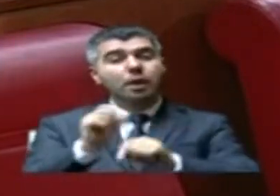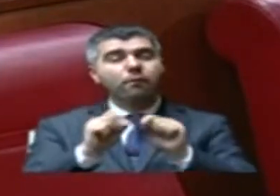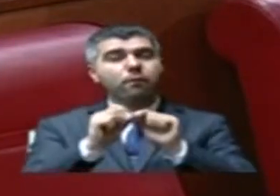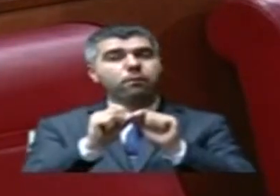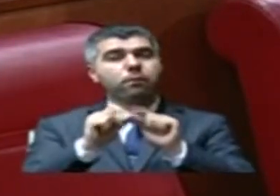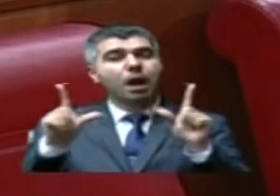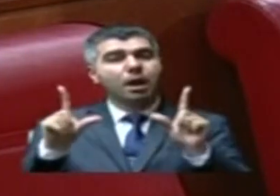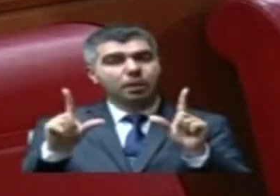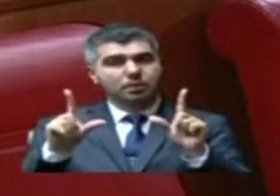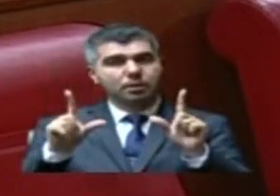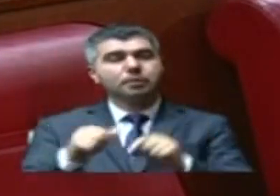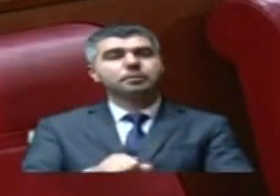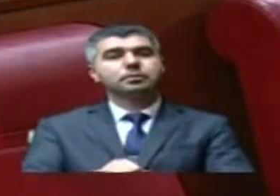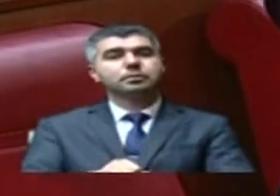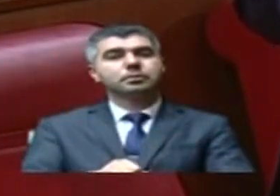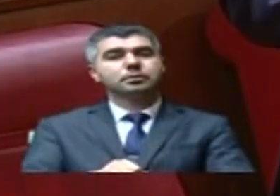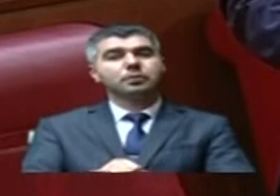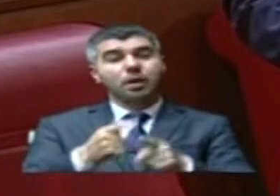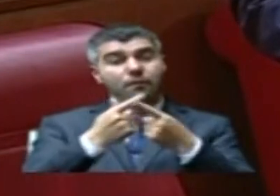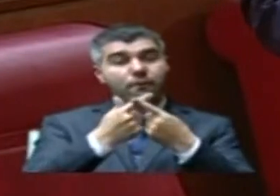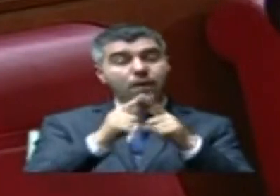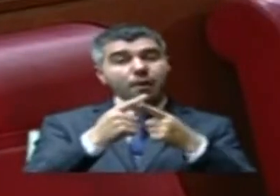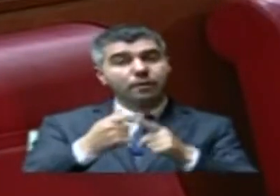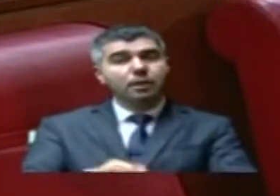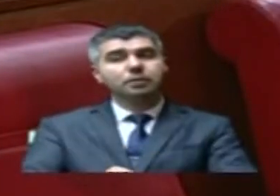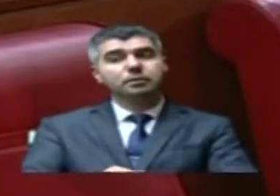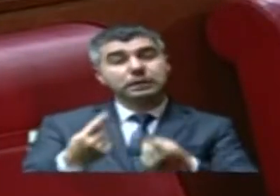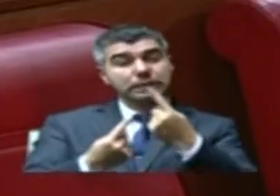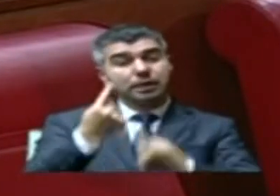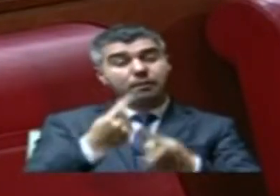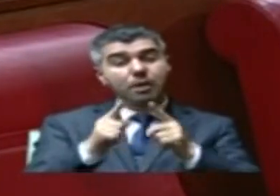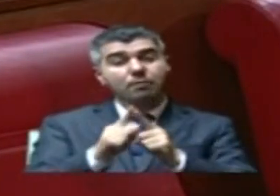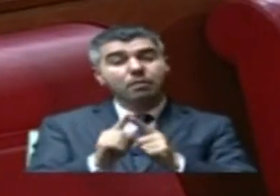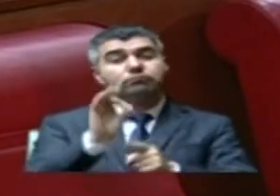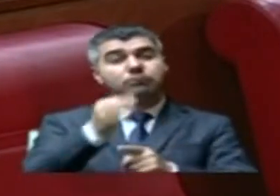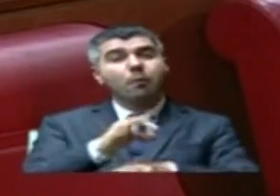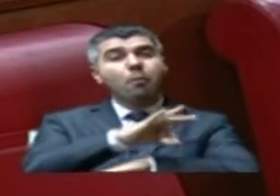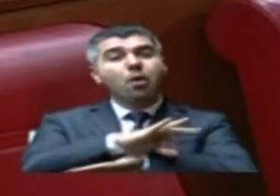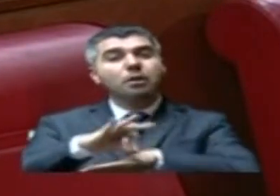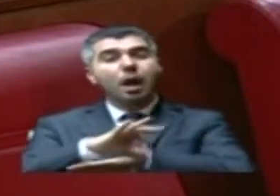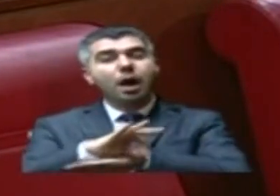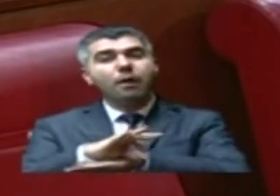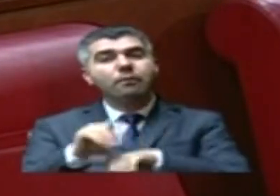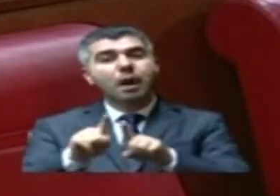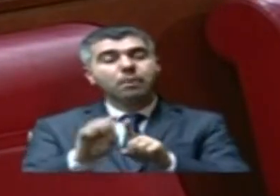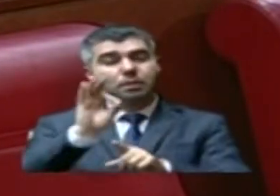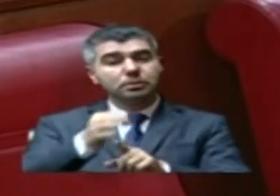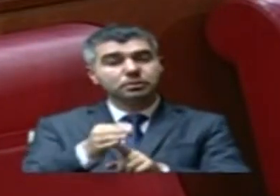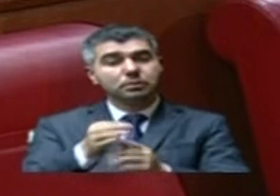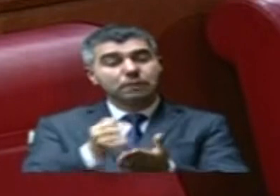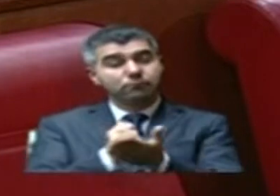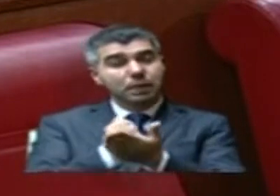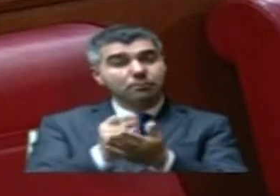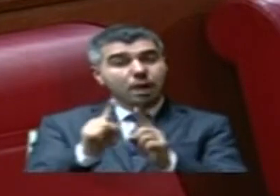نحن نطبقه ونفعله، لأنه بعض المهام كتكون مؤقتة ونلزم الوظيفة الإدارة العمومية بأن